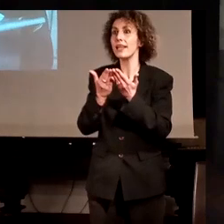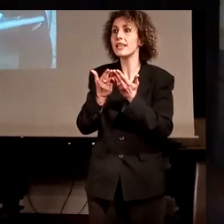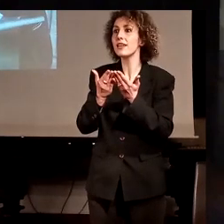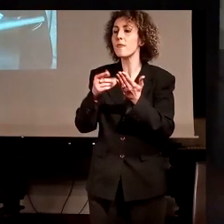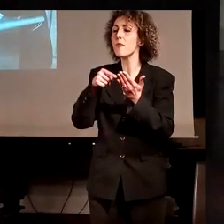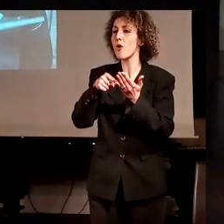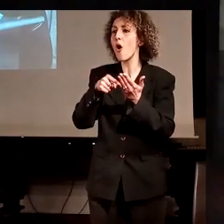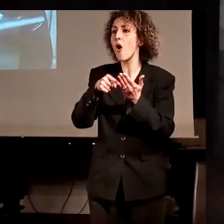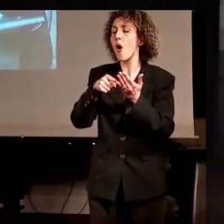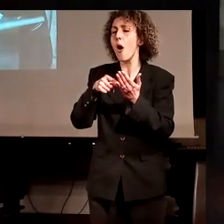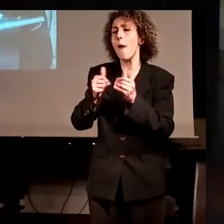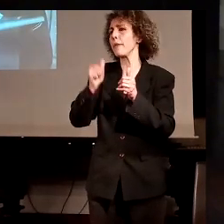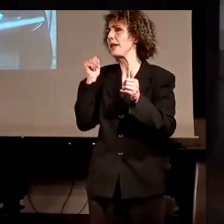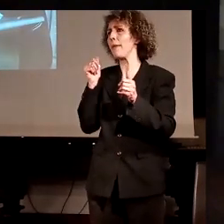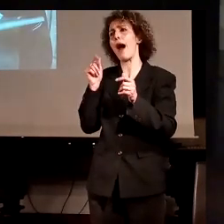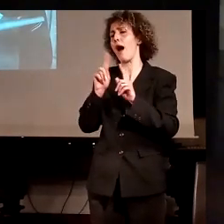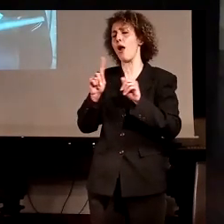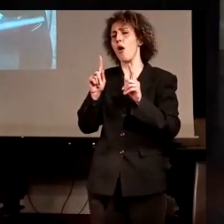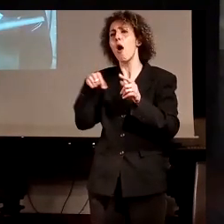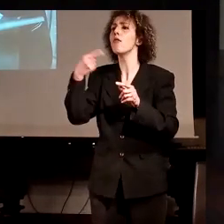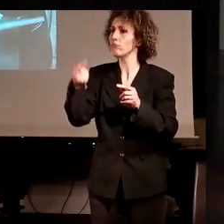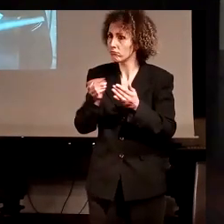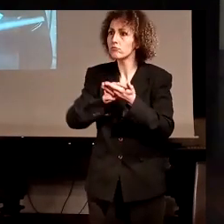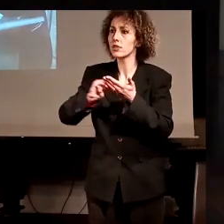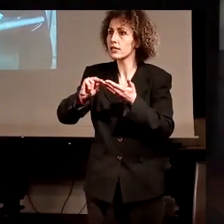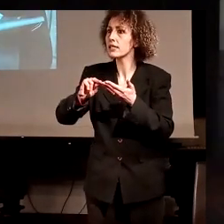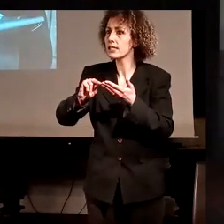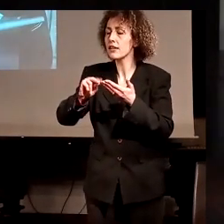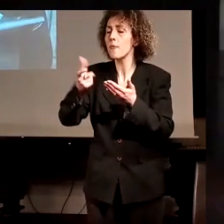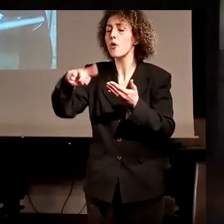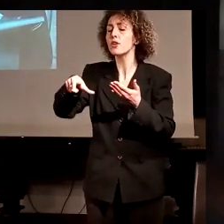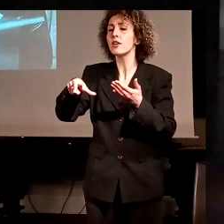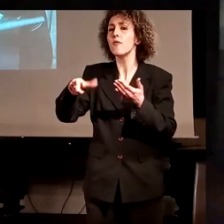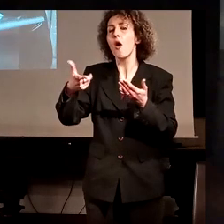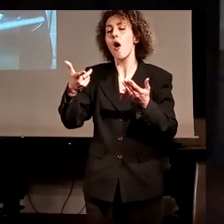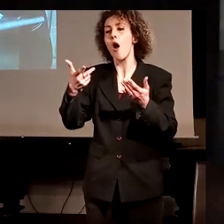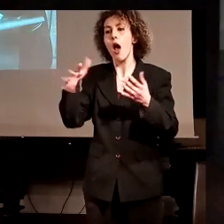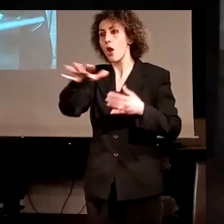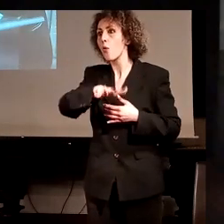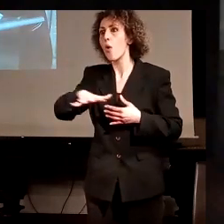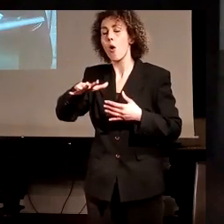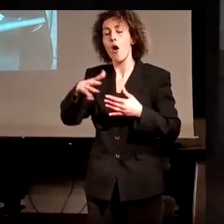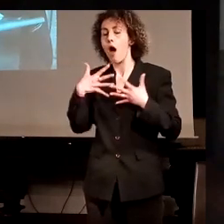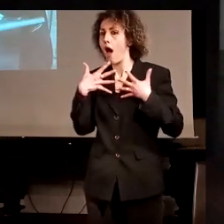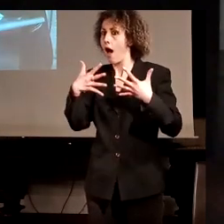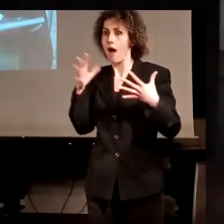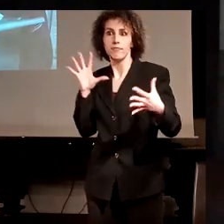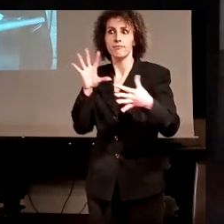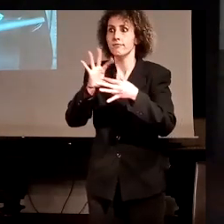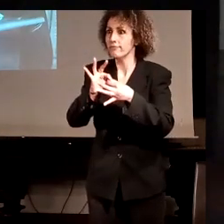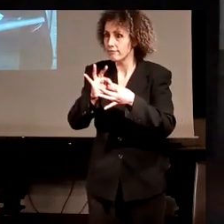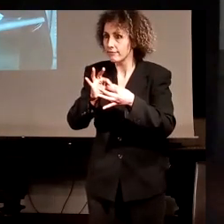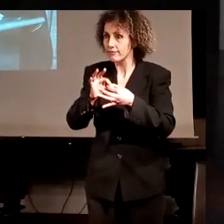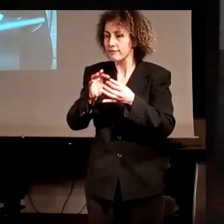con un anticipo i dati solo di accetta perché si innamora del luogo semplicemente scrive anni in difesa del